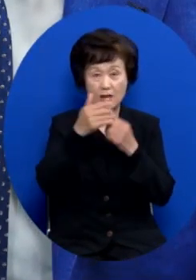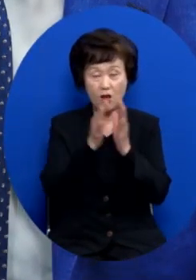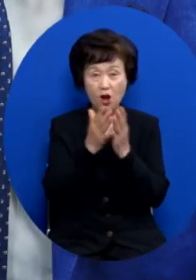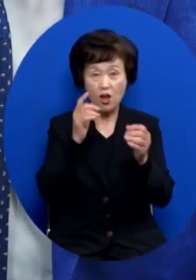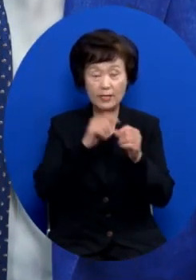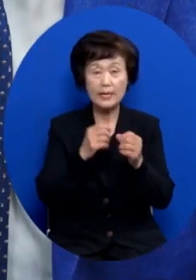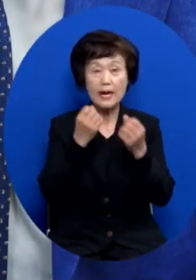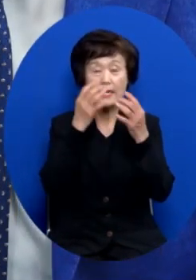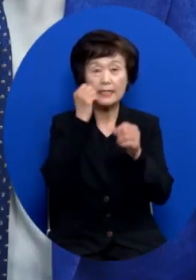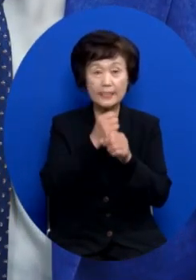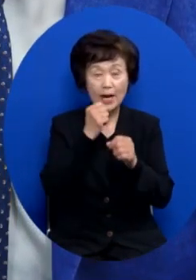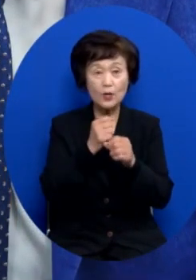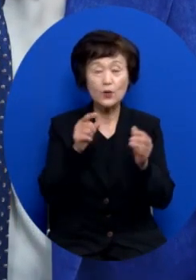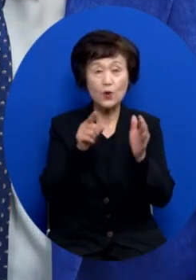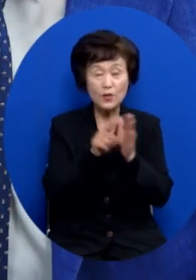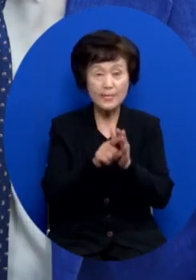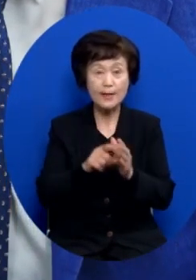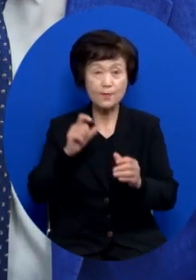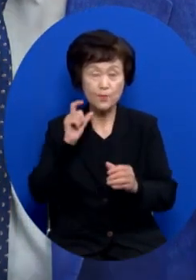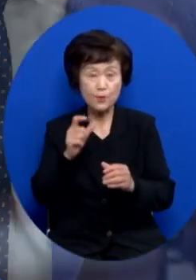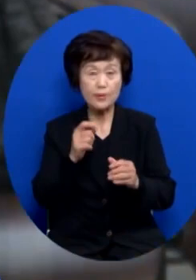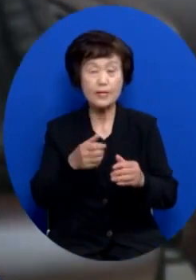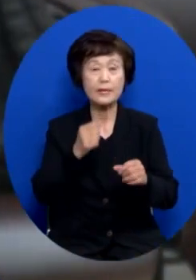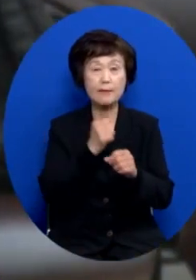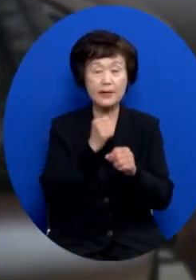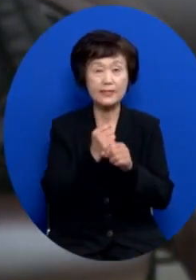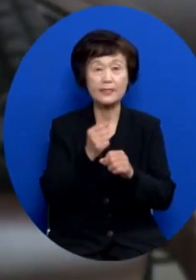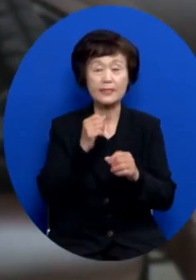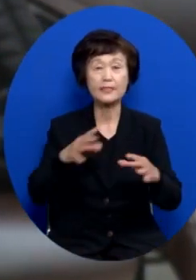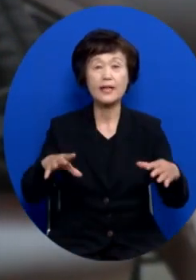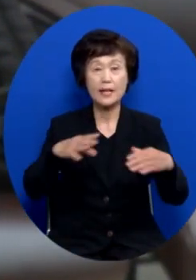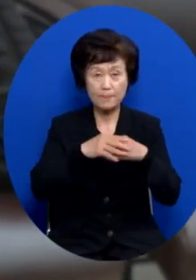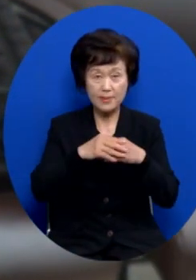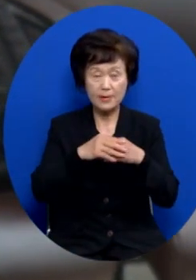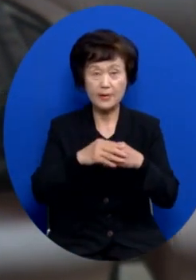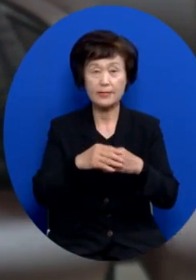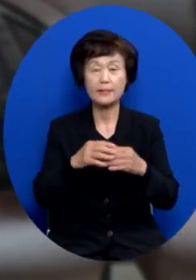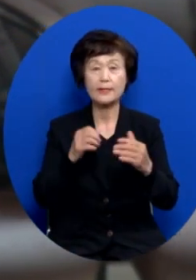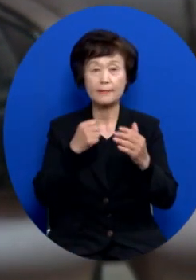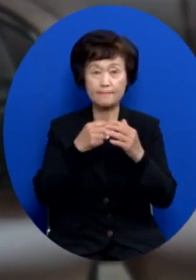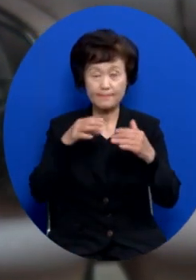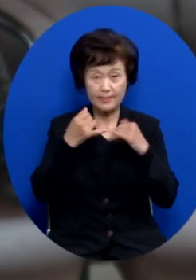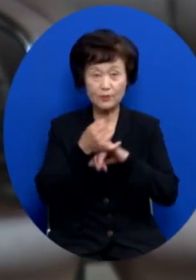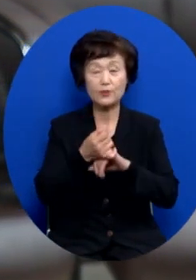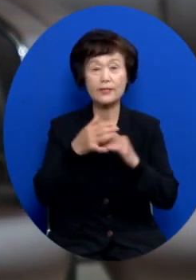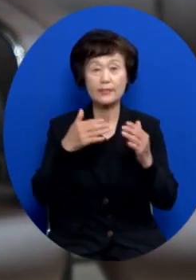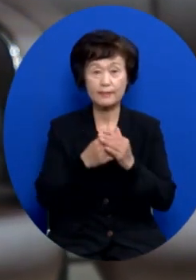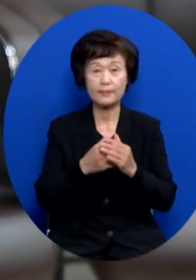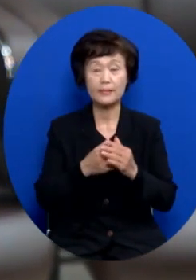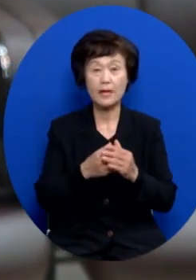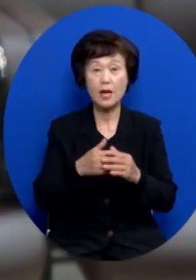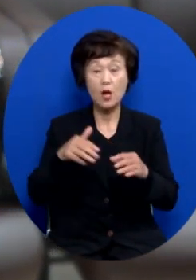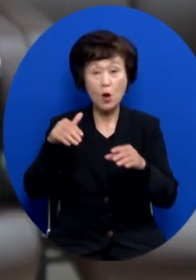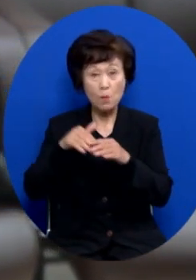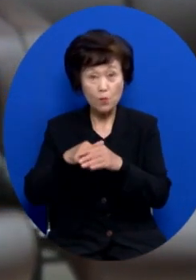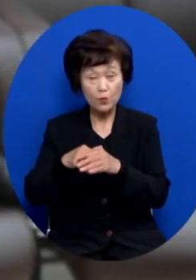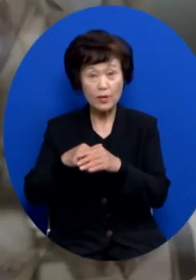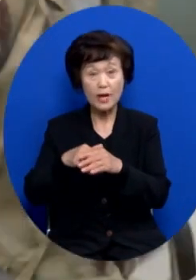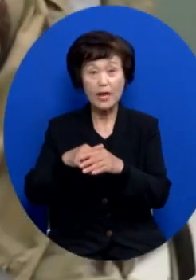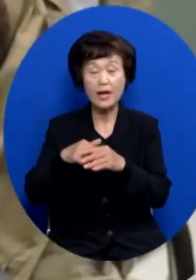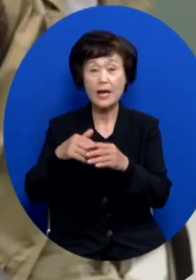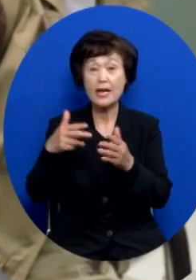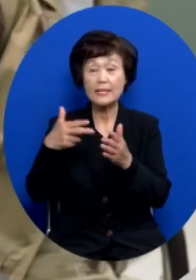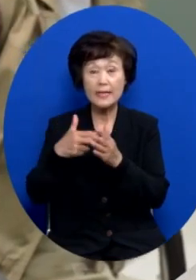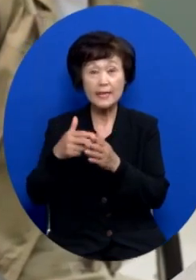역사관을 굳건하게 세워나가는 데 적극 협력할 것을 다짐했습니다. 협약식에서 유나이티드 문화재단 강덕영